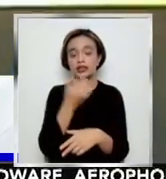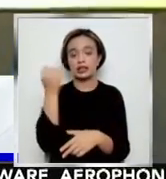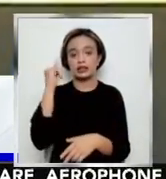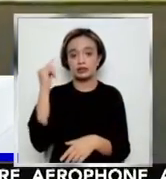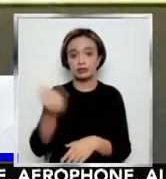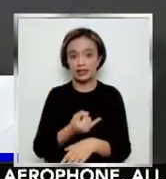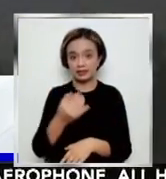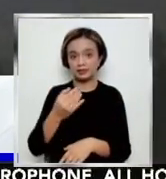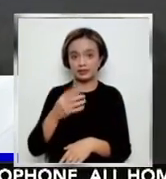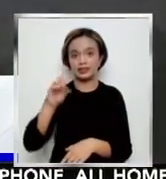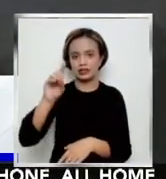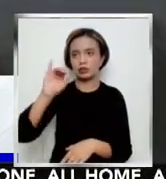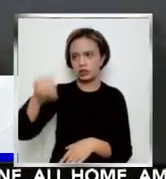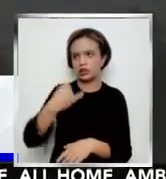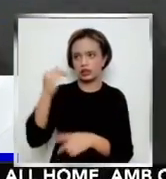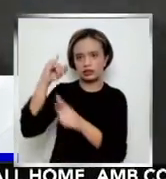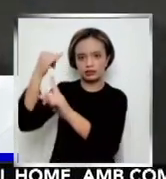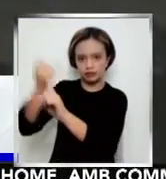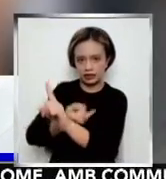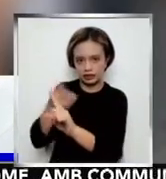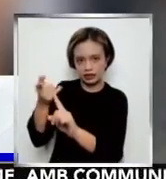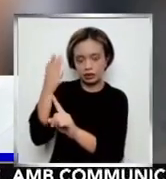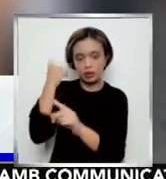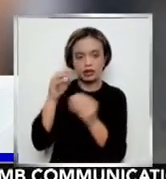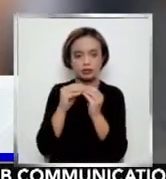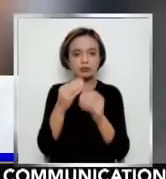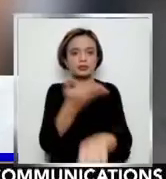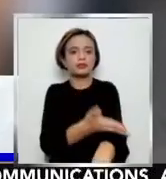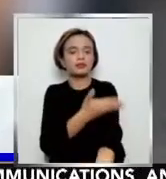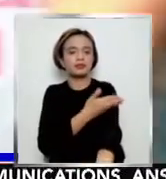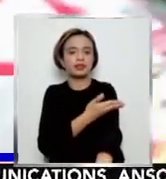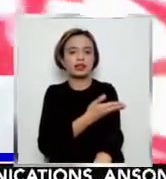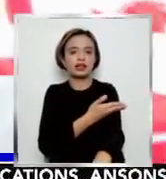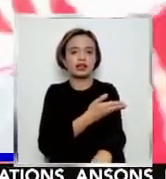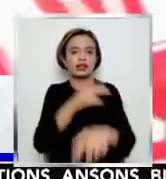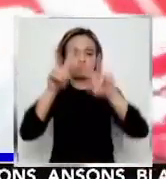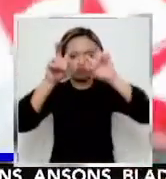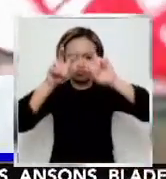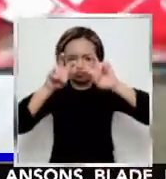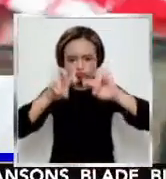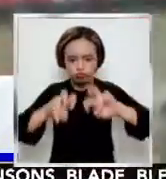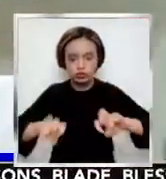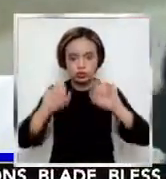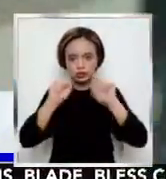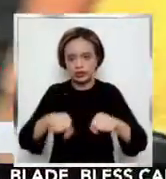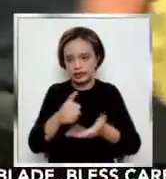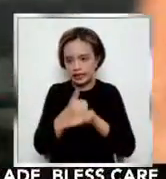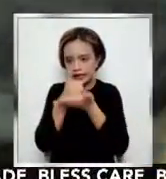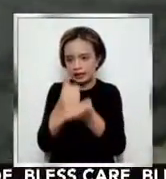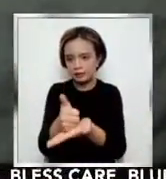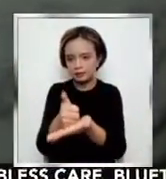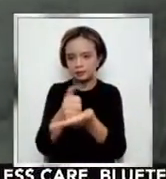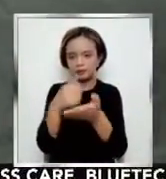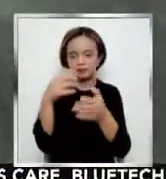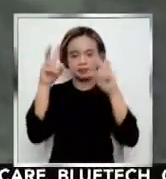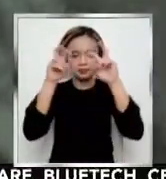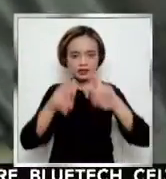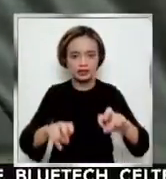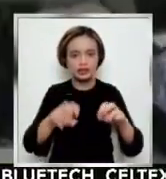para mapaunlad ang larangan ng forensic pathology na makatutulong sa mga investigasyon pati sa issue ng